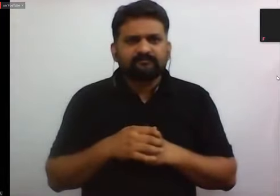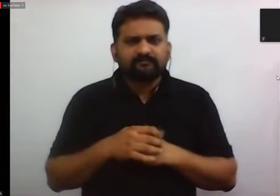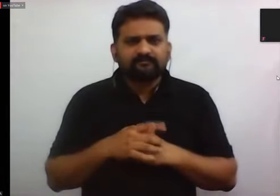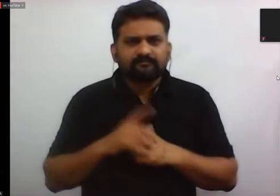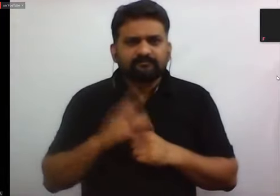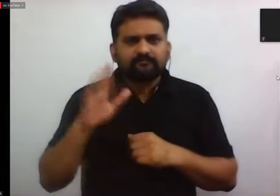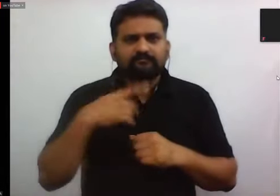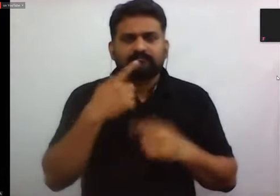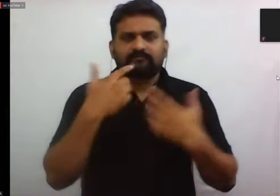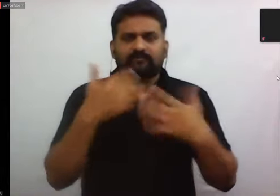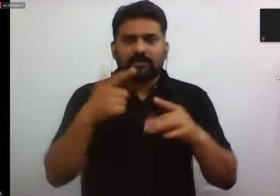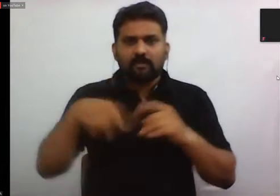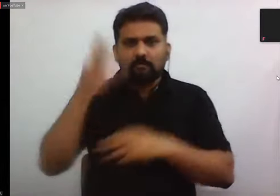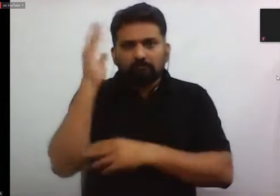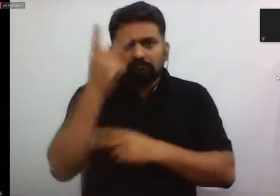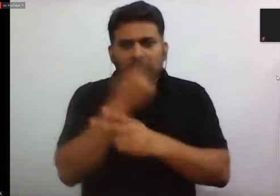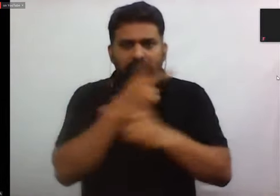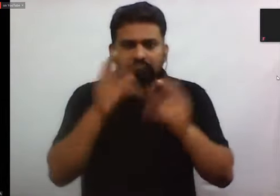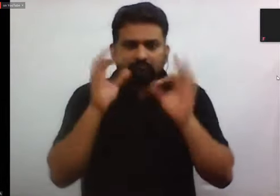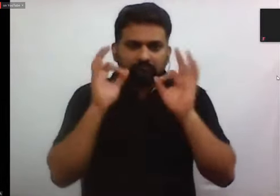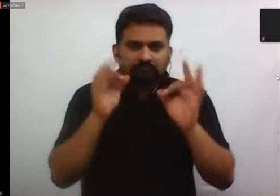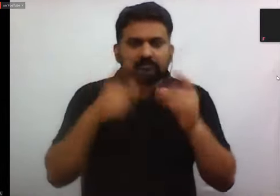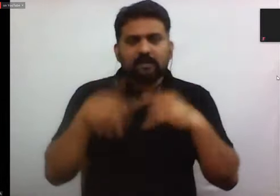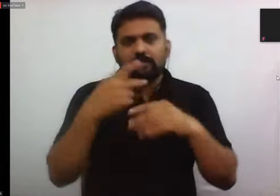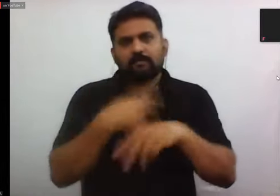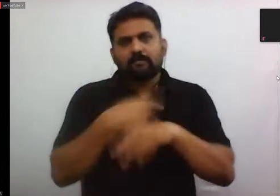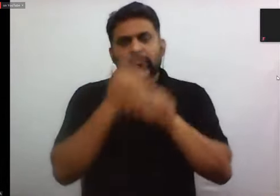इतना अच्छा प्रेजेंटेशन और वेबिनार